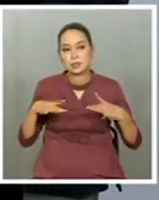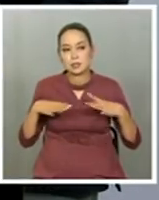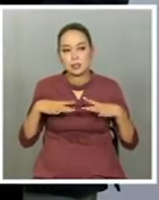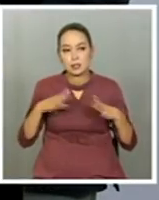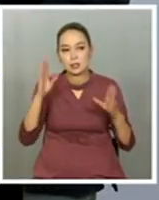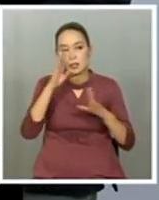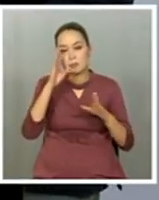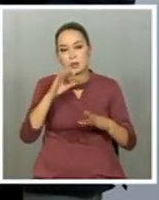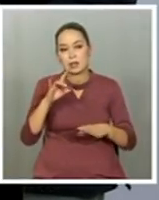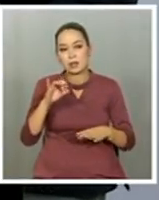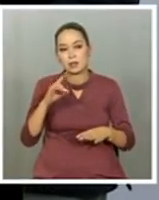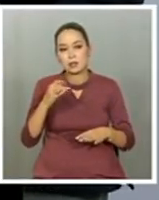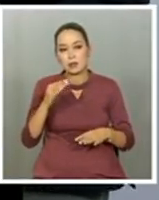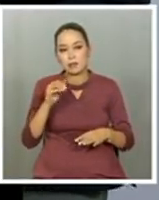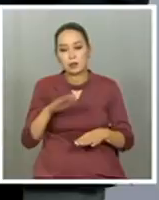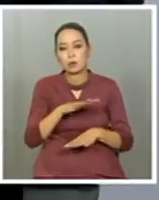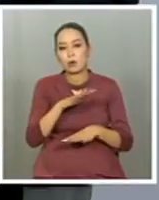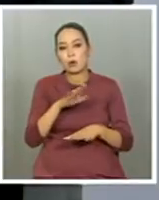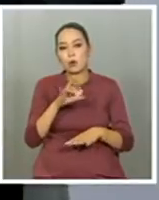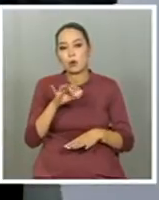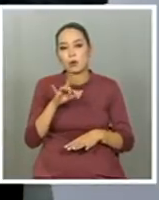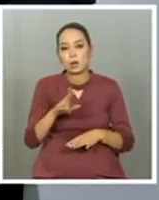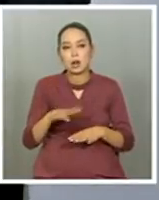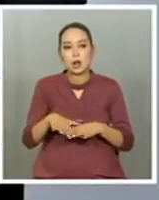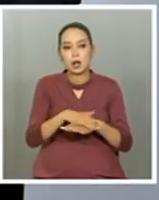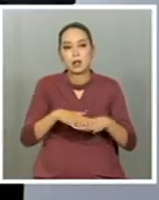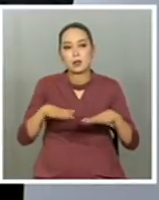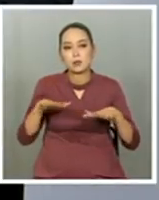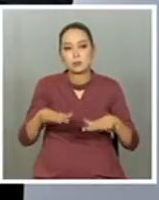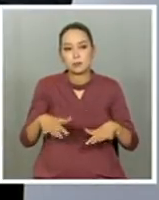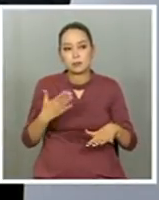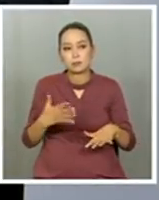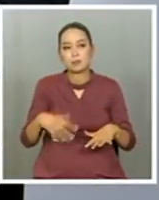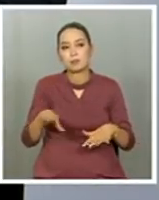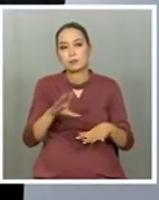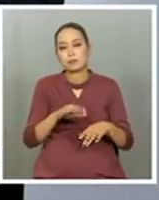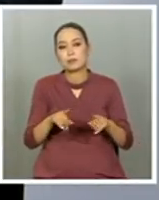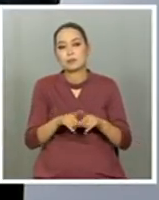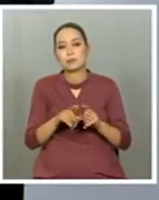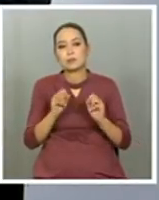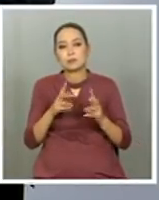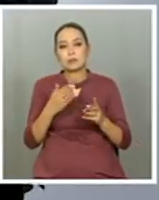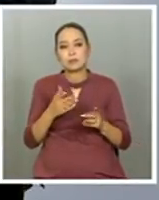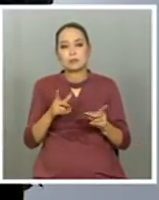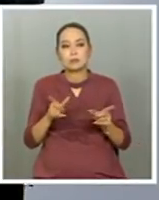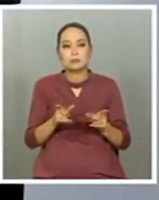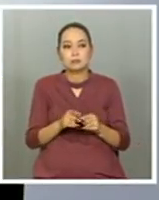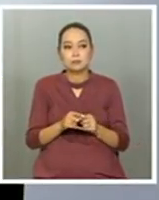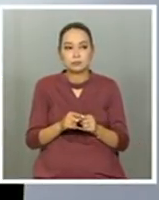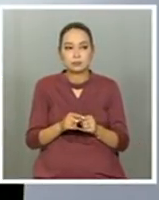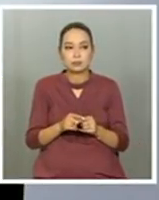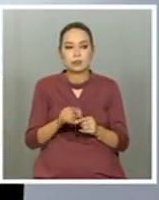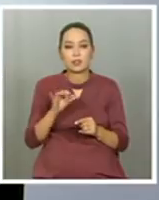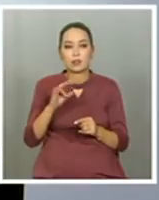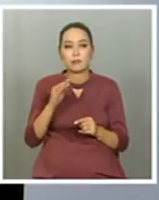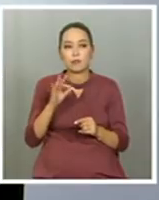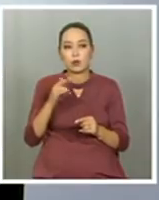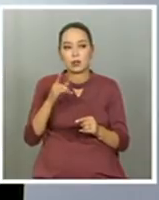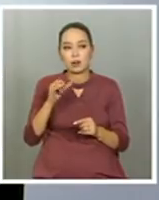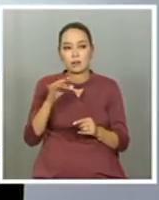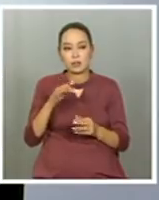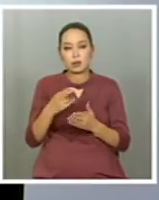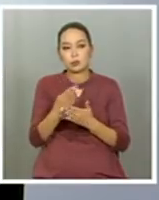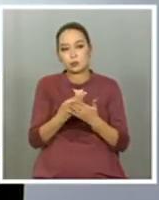табиғи резерват, қорық аймағы. Ал енді инфографика ол не, оны қалай жасаймыз деген сұраққа жауап беретін болсақ, инфографика сурет,